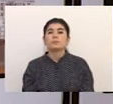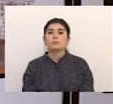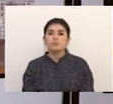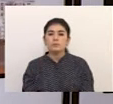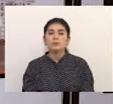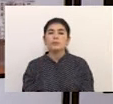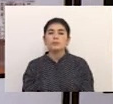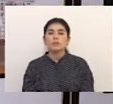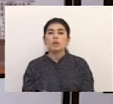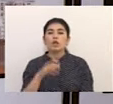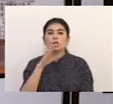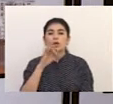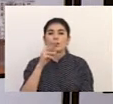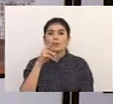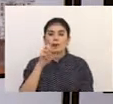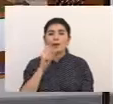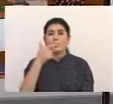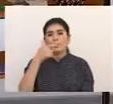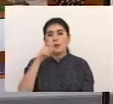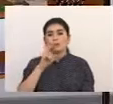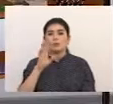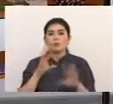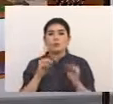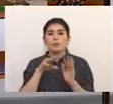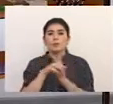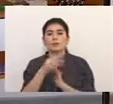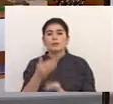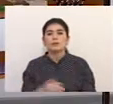Mutlaqo to'g'ri, ya'ni sodda gap.